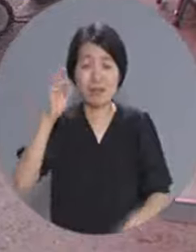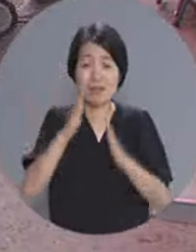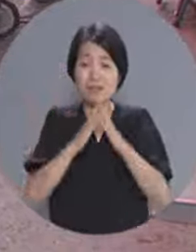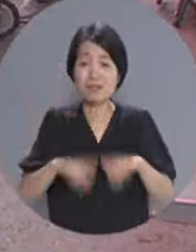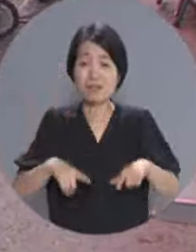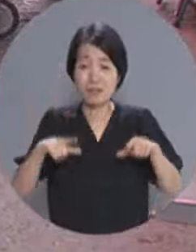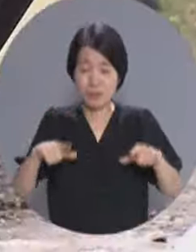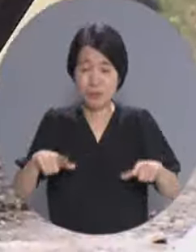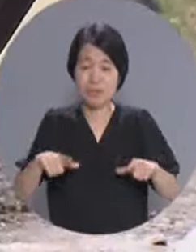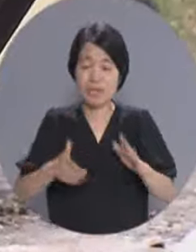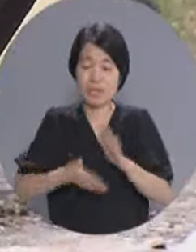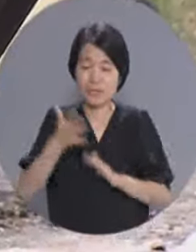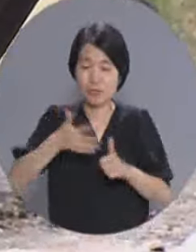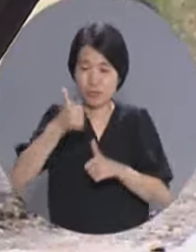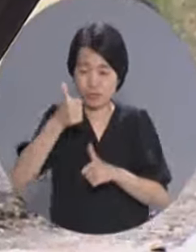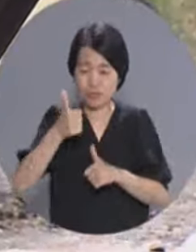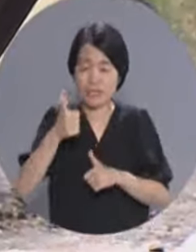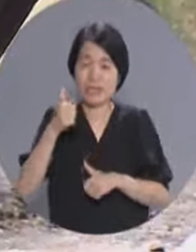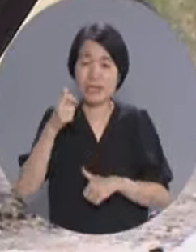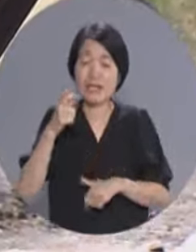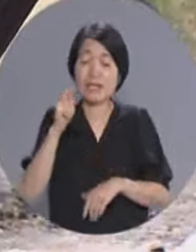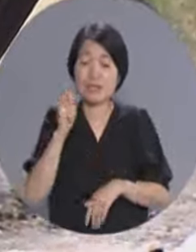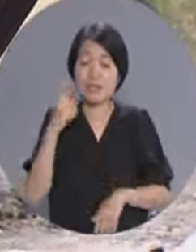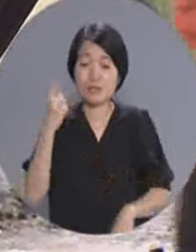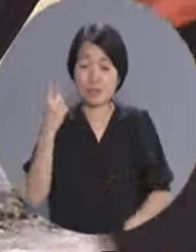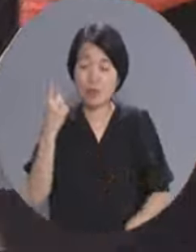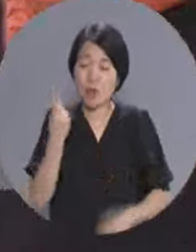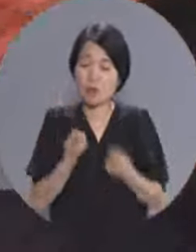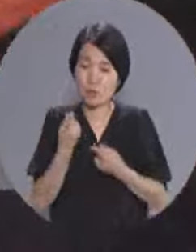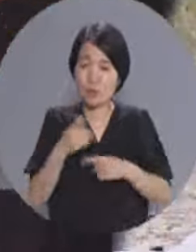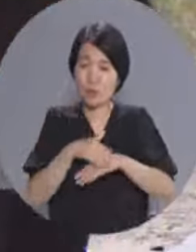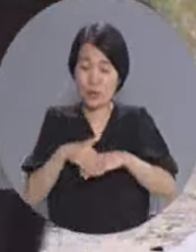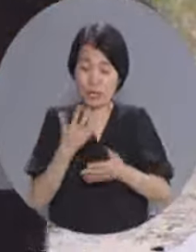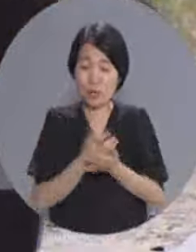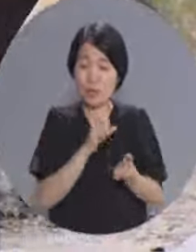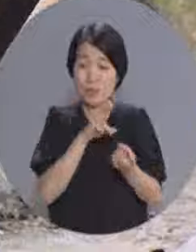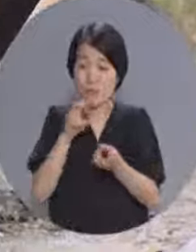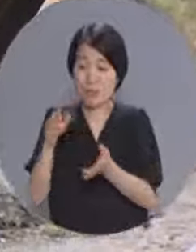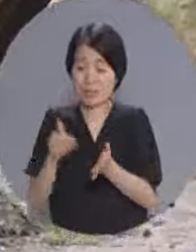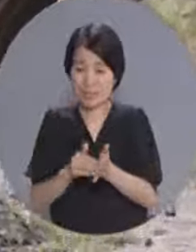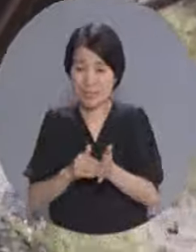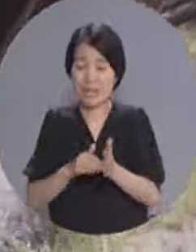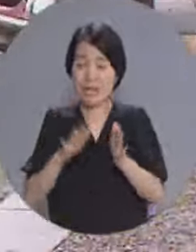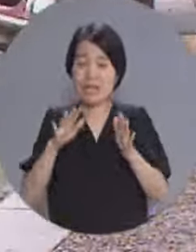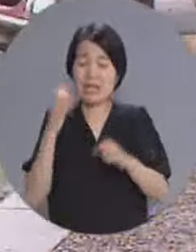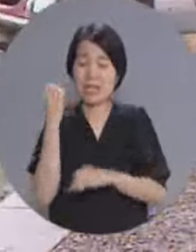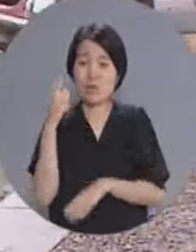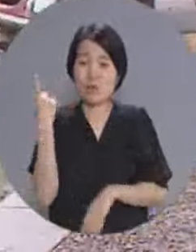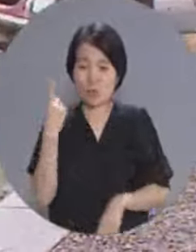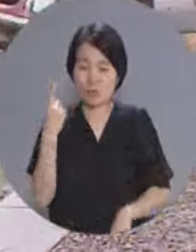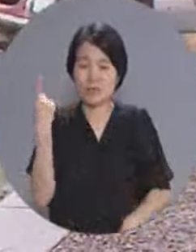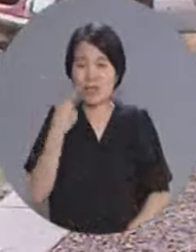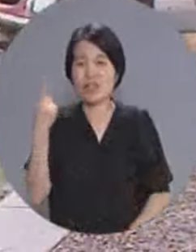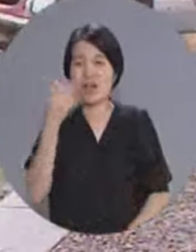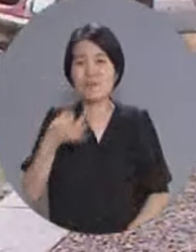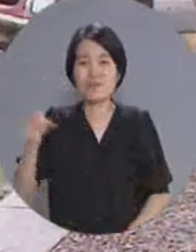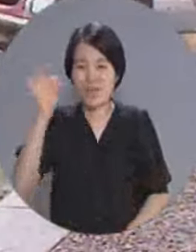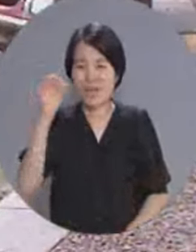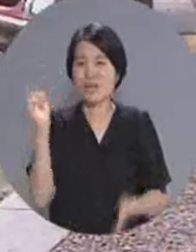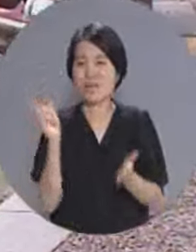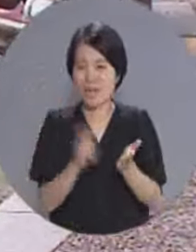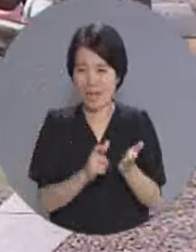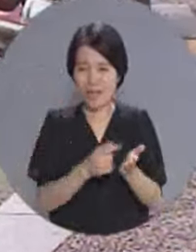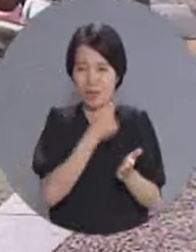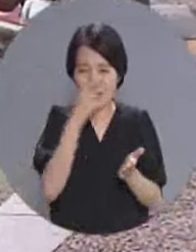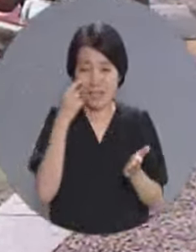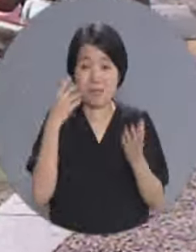전라남도는 시군의 택시운인 요금 요율 조정 계획을 전달했는데 현행 기본요금을 최대 1000원 올리는 아니 담긴